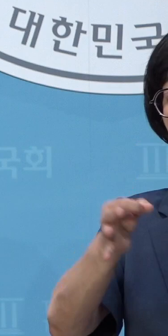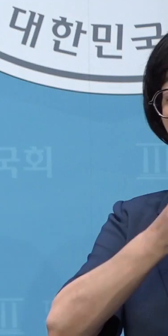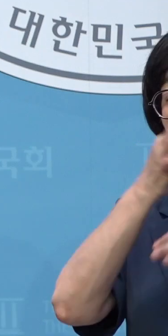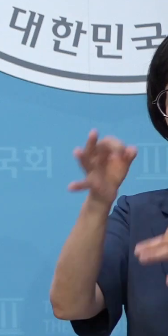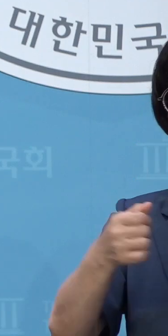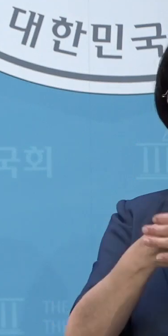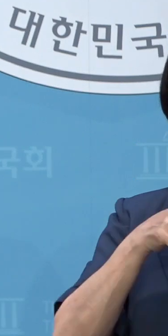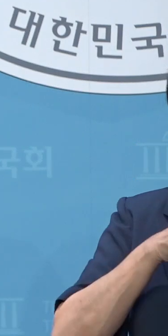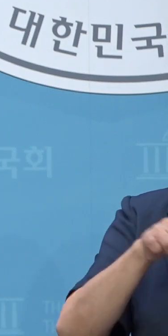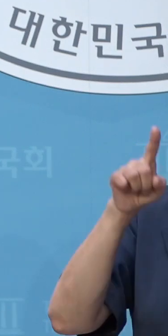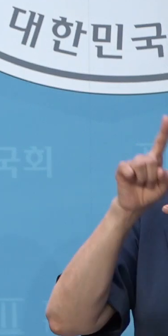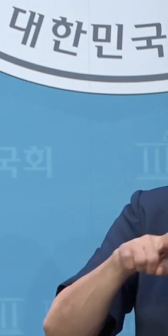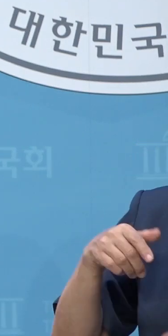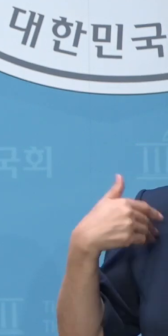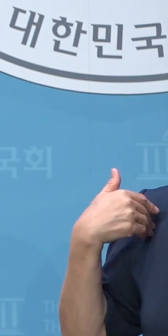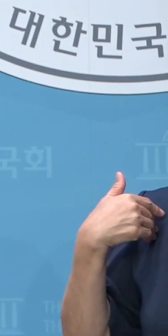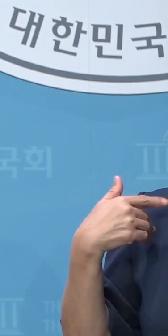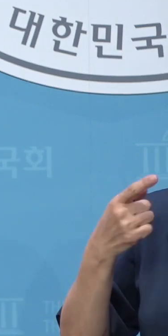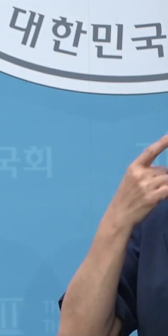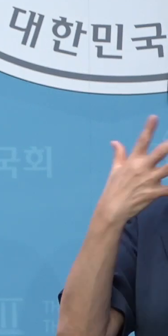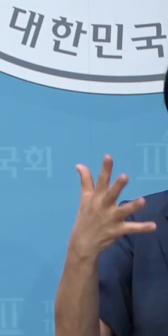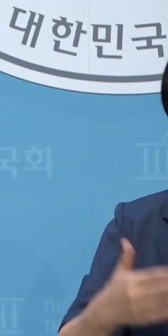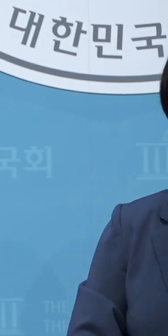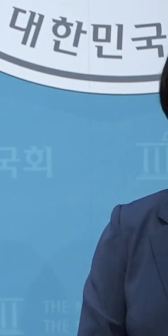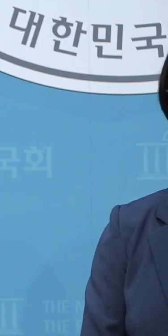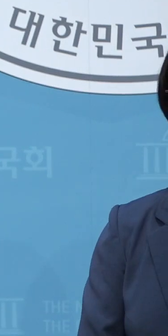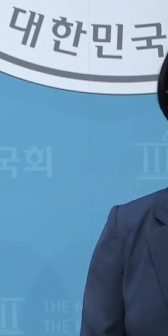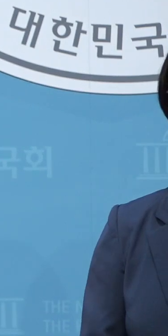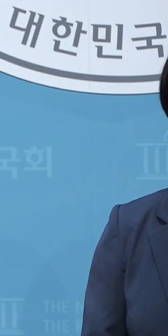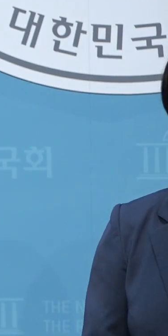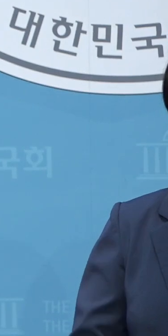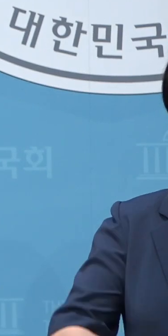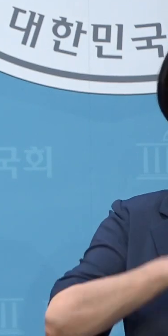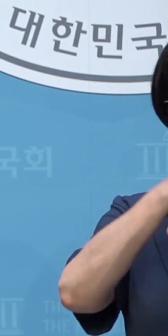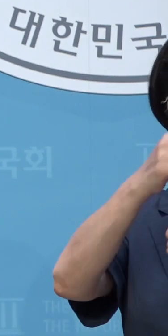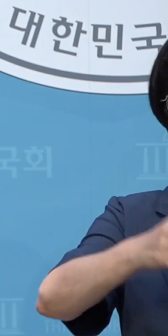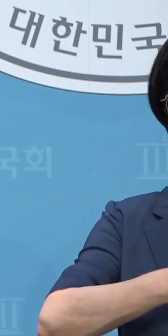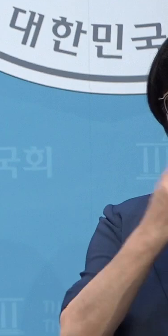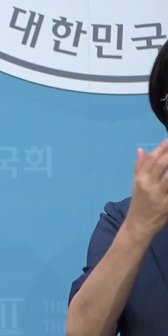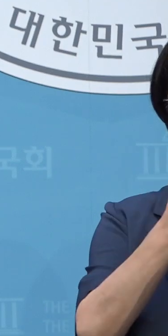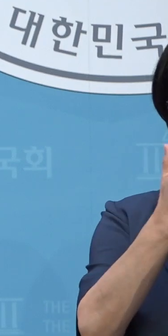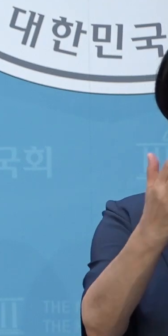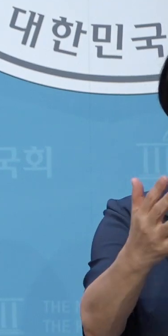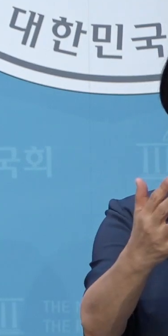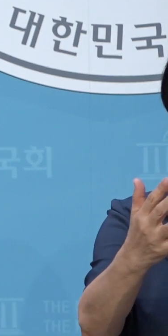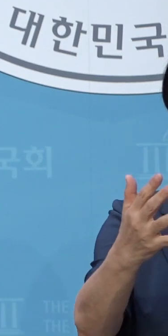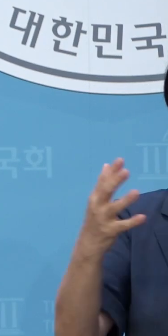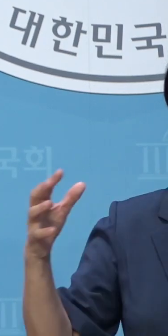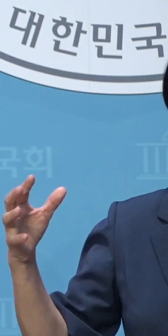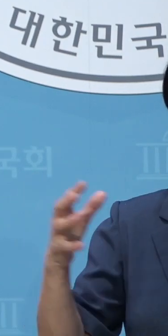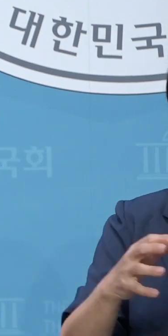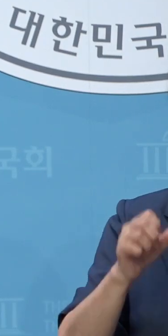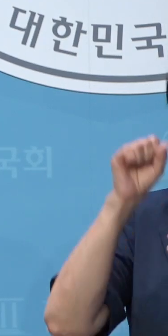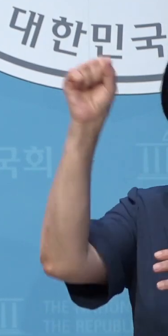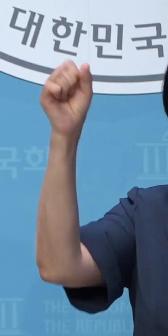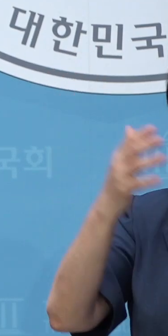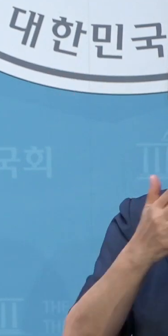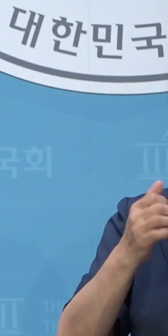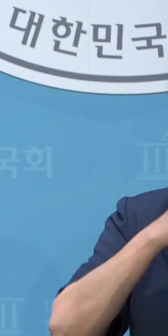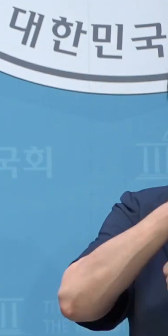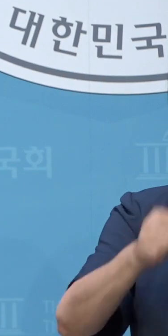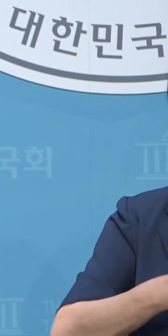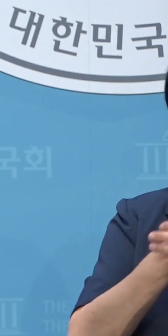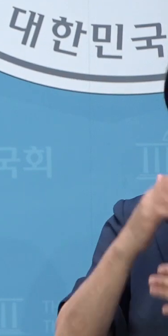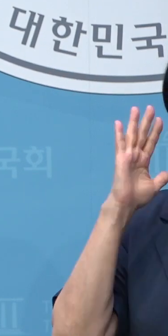외쳐놓고 그 뜻을 모르는게 분명합니다 자유의 집회의 자유가 있고 대통령이 듣기